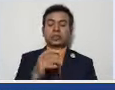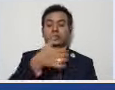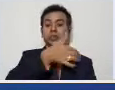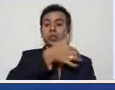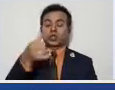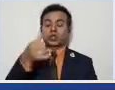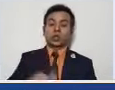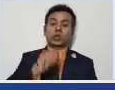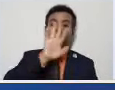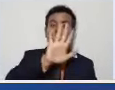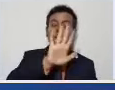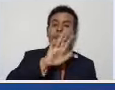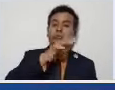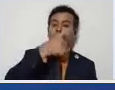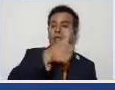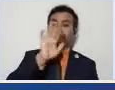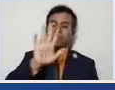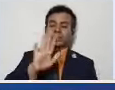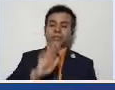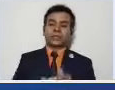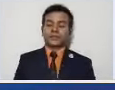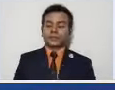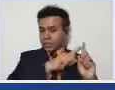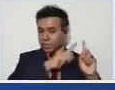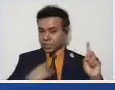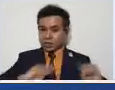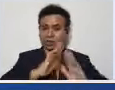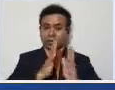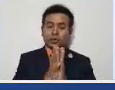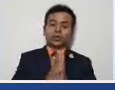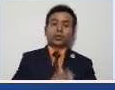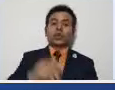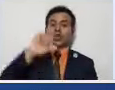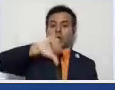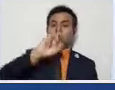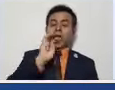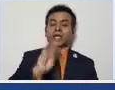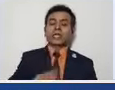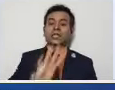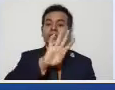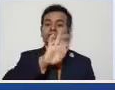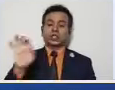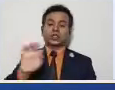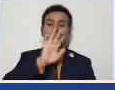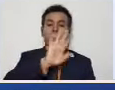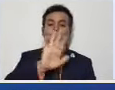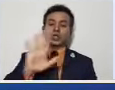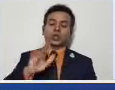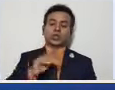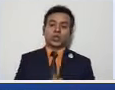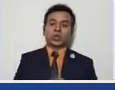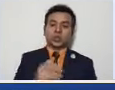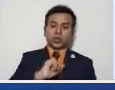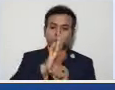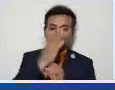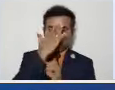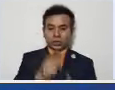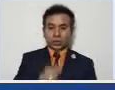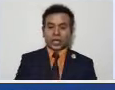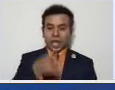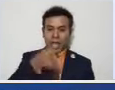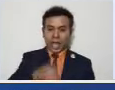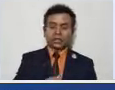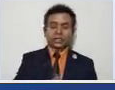আমাদের এতদিনকার মধ্যে আজকেই সর্বাধিক 24 ঘন্টায় শনাক্ত হয়েছে 665 জন এবং এ পর্যন্ত শনাক্ত হলো